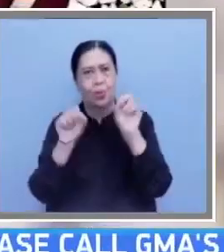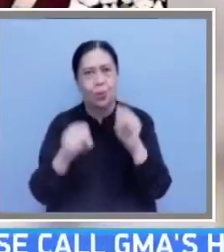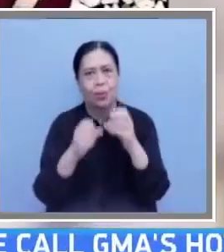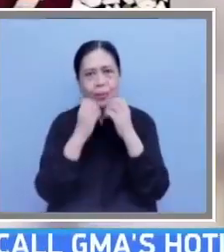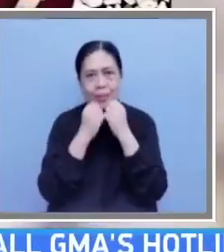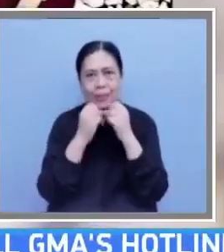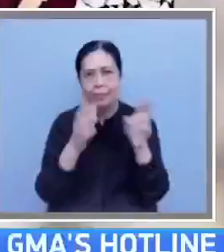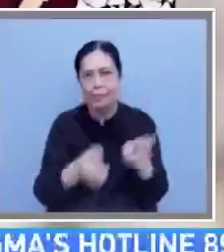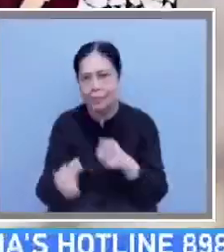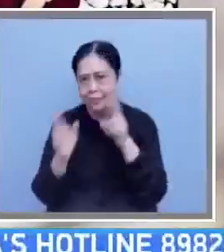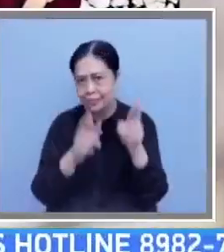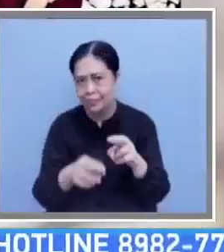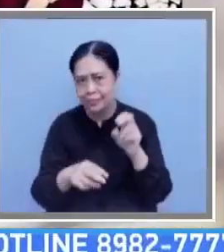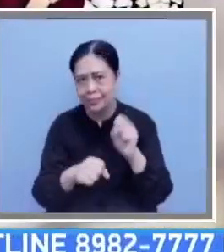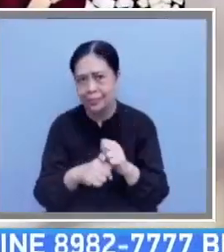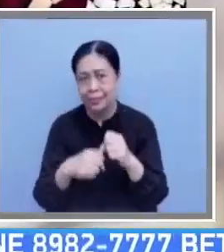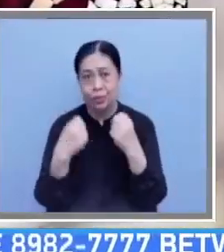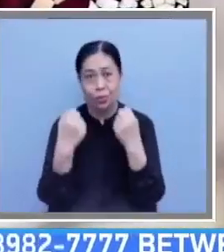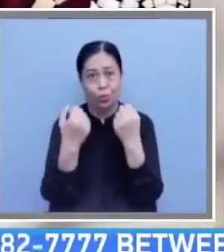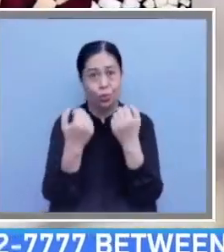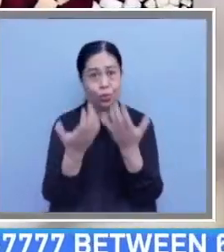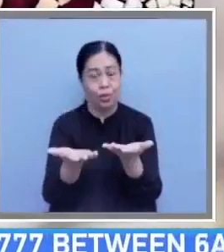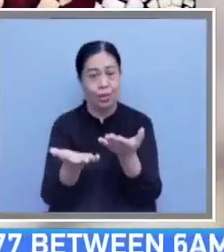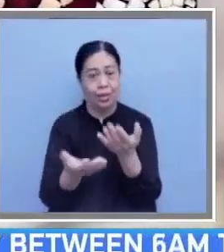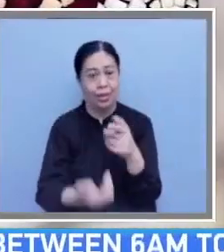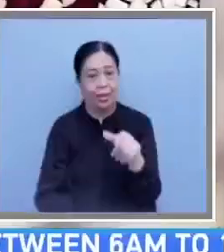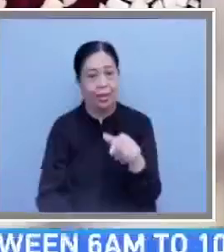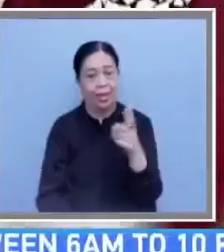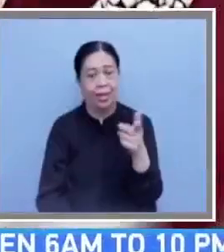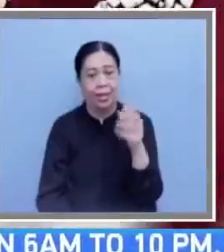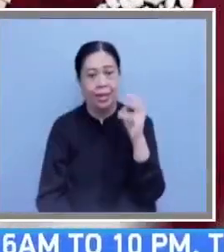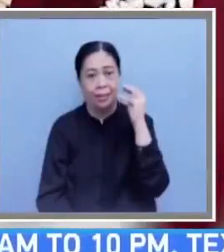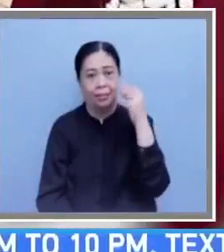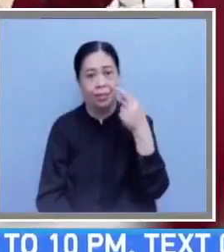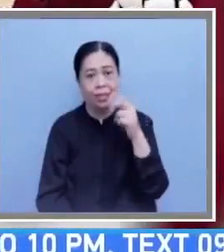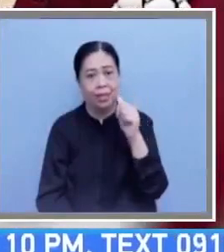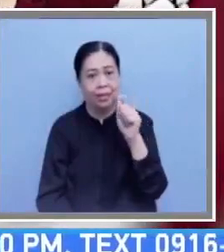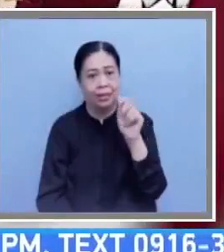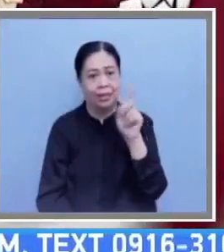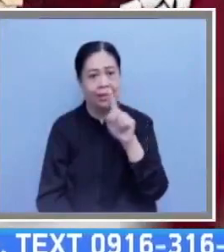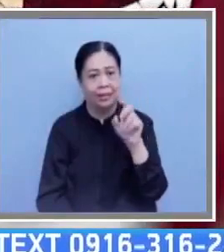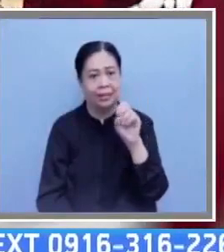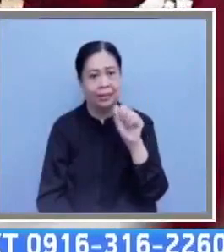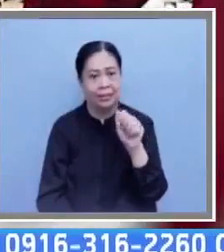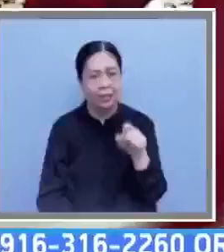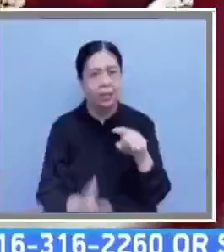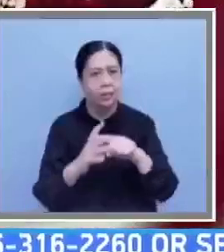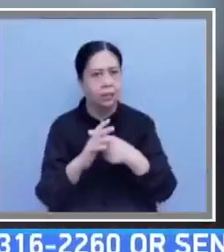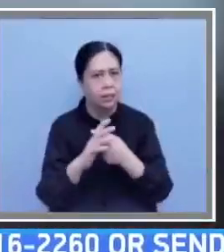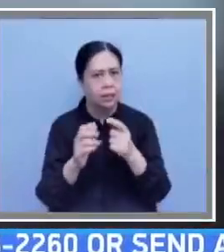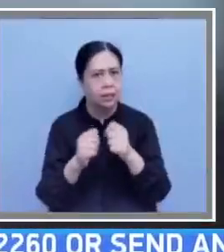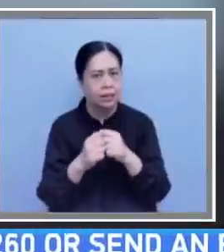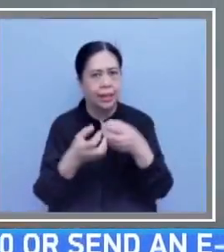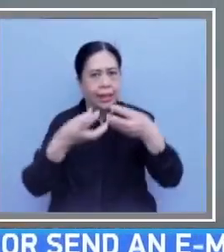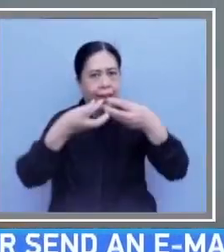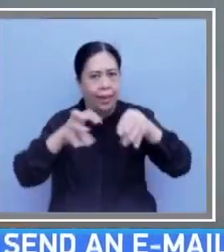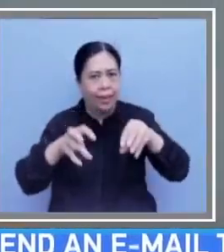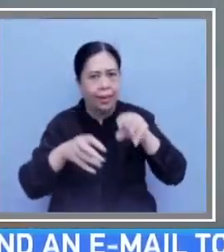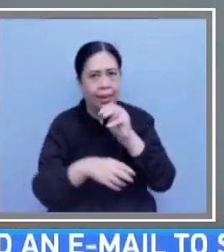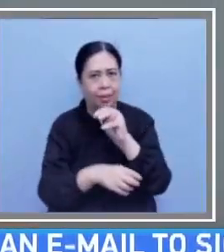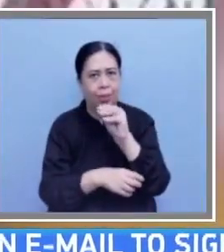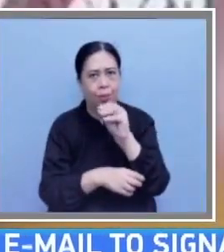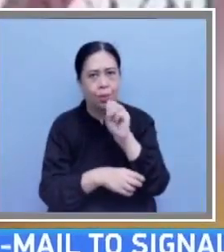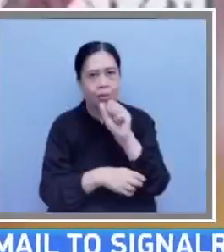Totoo naman yan o nga eh si MJ at yanza o kilala rin bilang dmo nagsimulang gumawa ng eggshell music noon pong